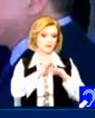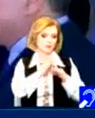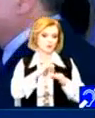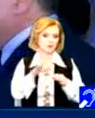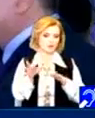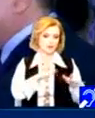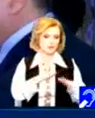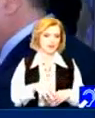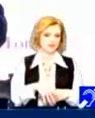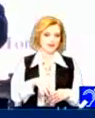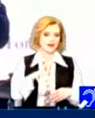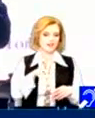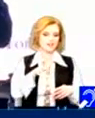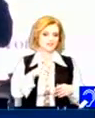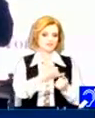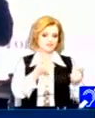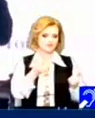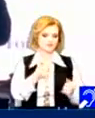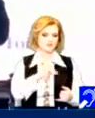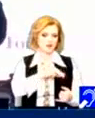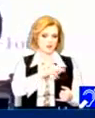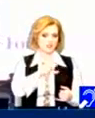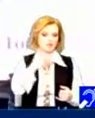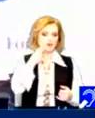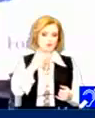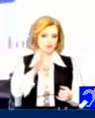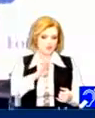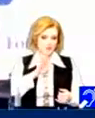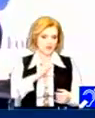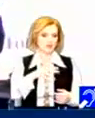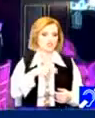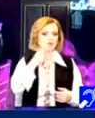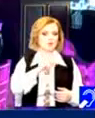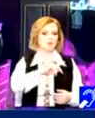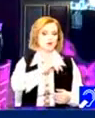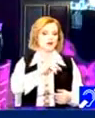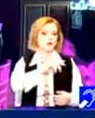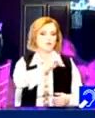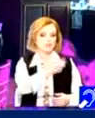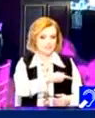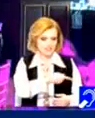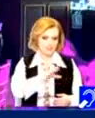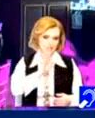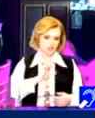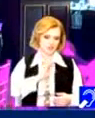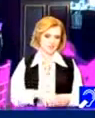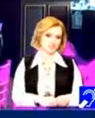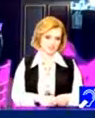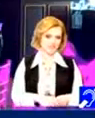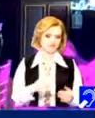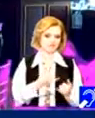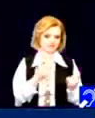modele autentice, puternice. Aflat la cea de-a 8-a ediție, evenimentul este totodată modul prin care Forbes România